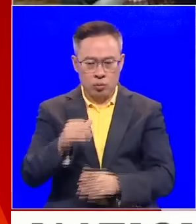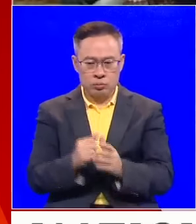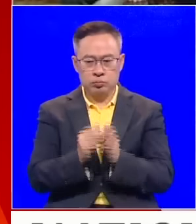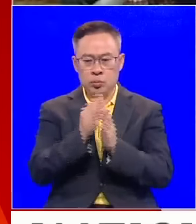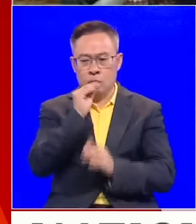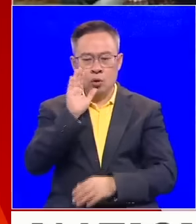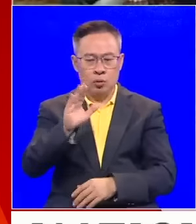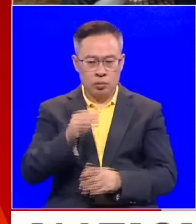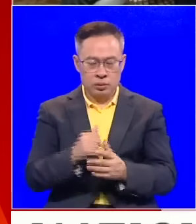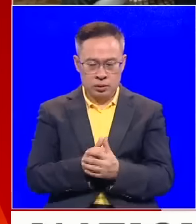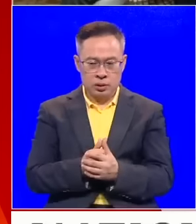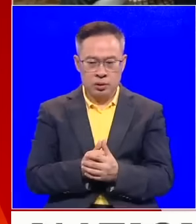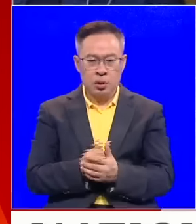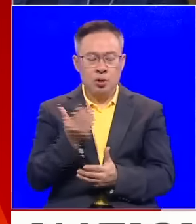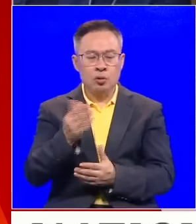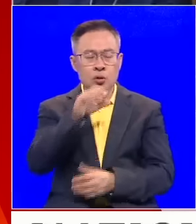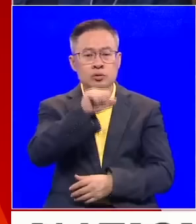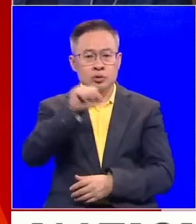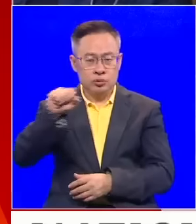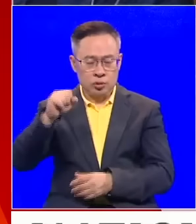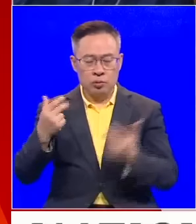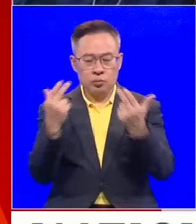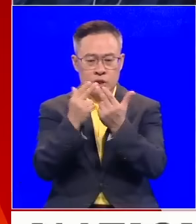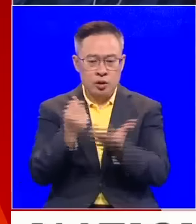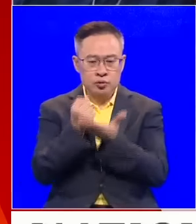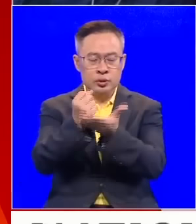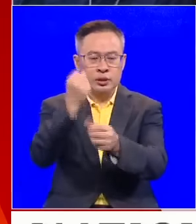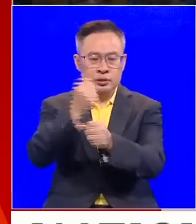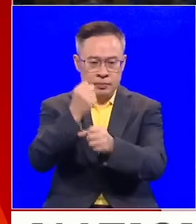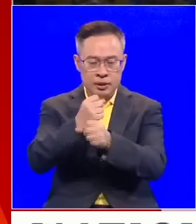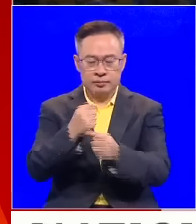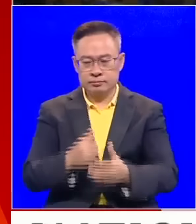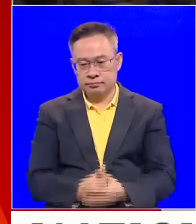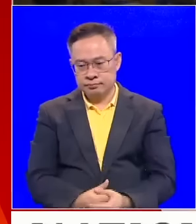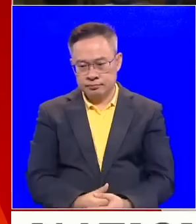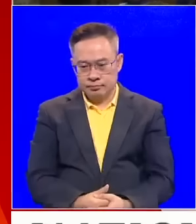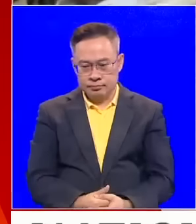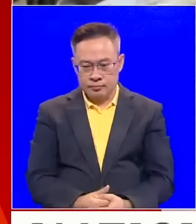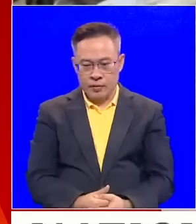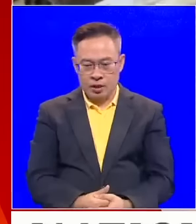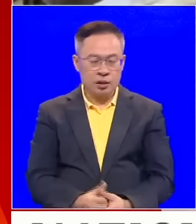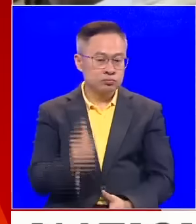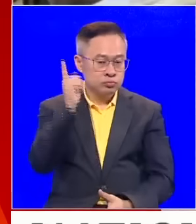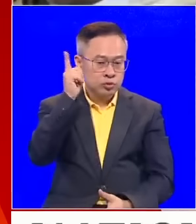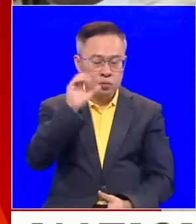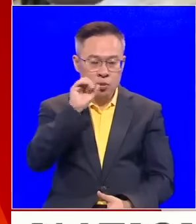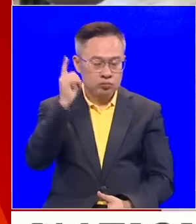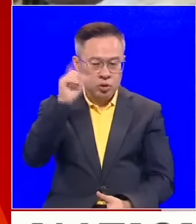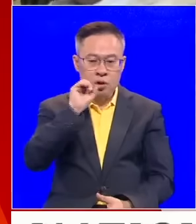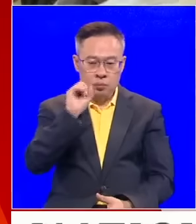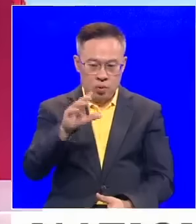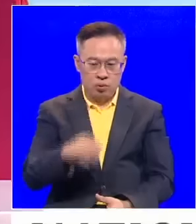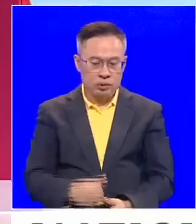ให้ช่วยงานท่านนายกรัฐมนตรีด้วยก็อาจจะเป็นประเด็นคล้ายๆกันหรือเปล่า แล้วก็ย้ำหลายรอบมากคุณหนองก่อนที่จะขึ้นรถนะคะตอนที่เดิน